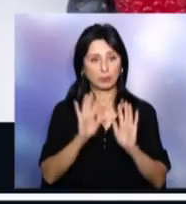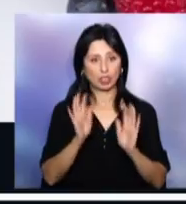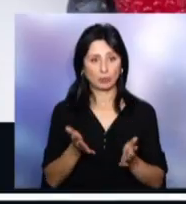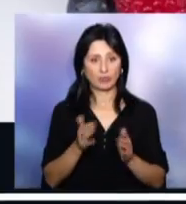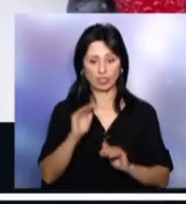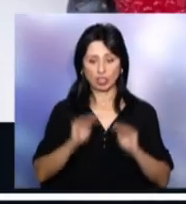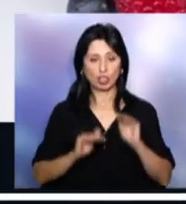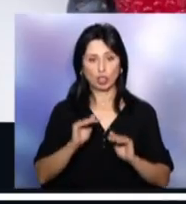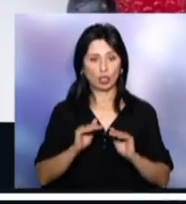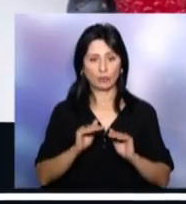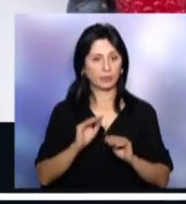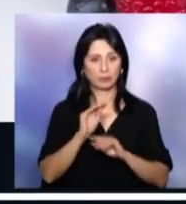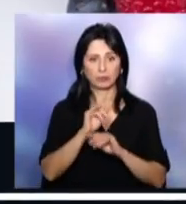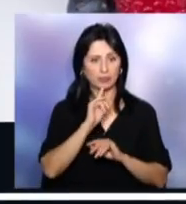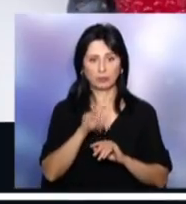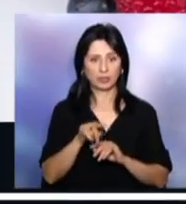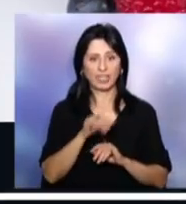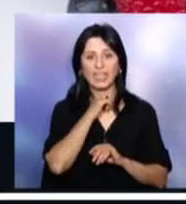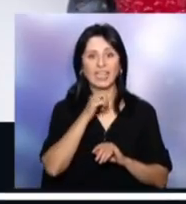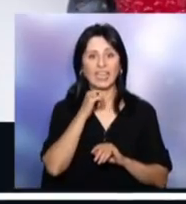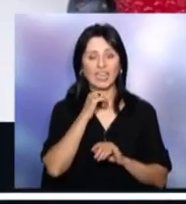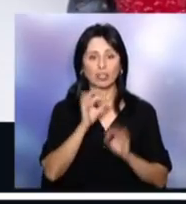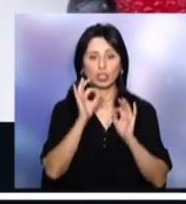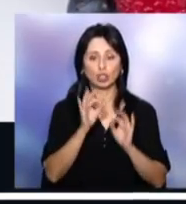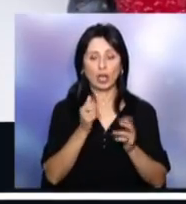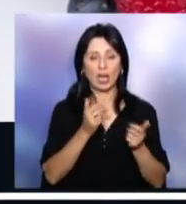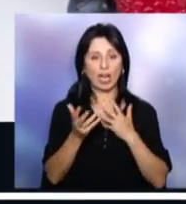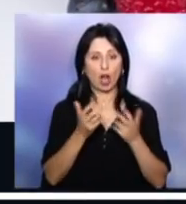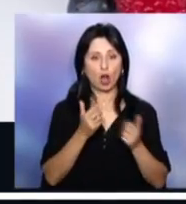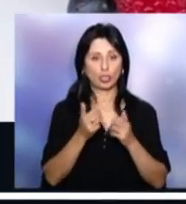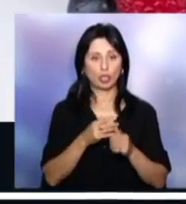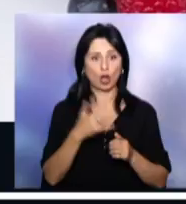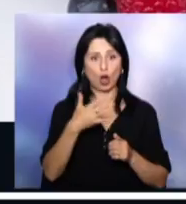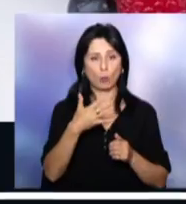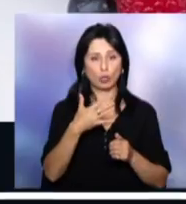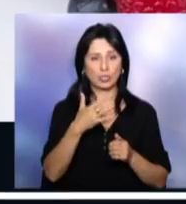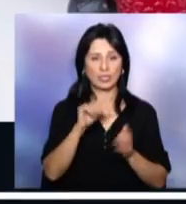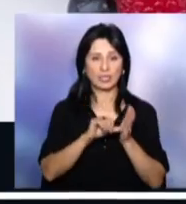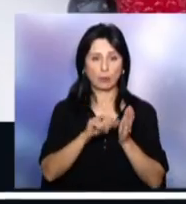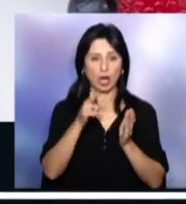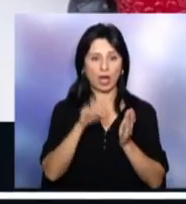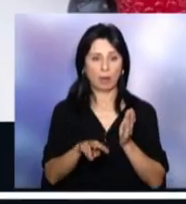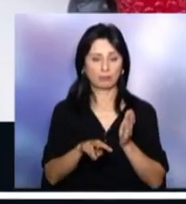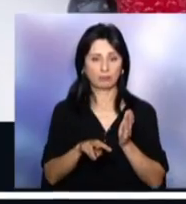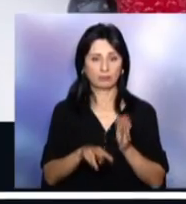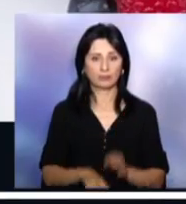შემთხვევაში წონაში არ მოვიმატებთ. ხილის ოპტიმალურ რაოდენობად კი 50-60 გრამს